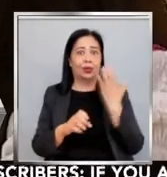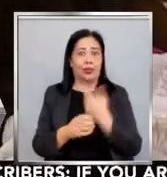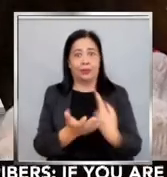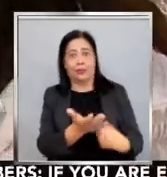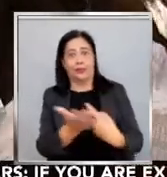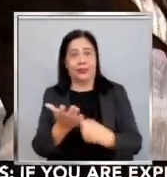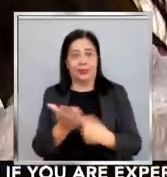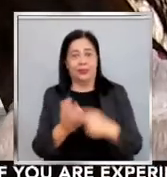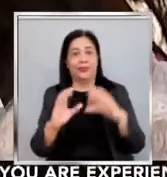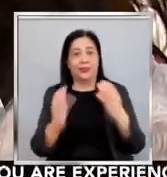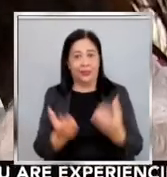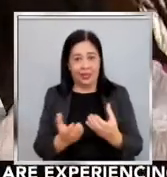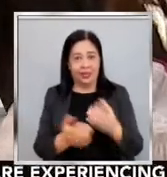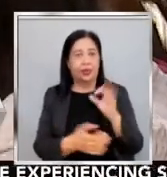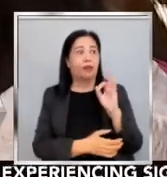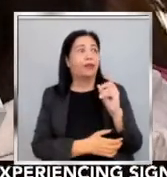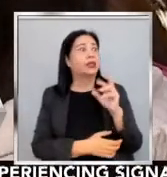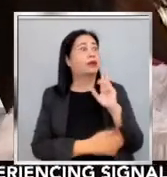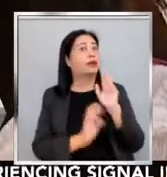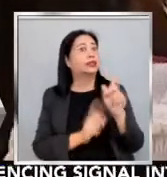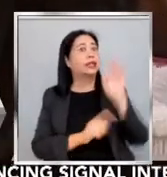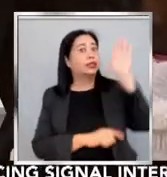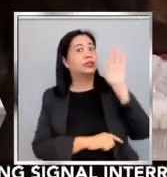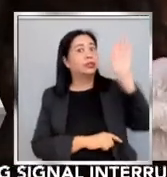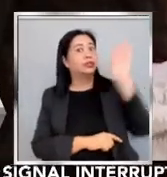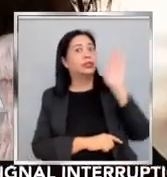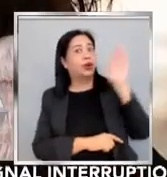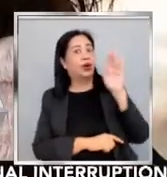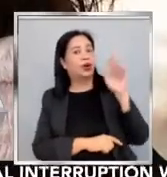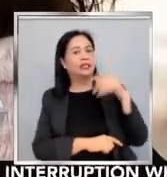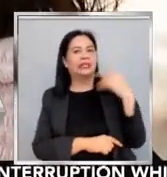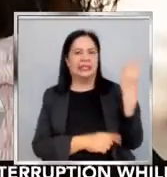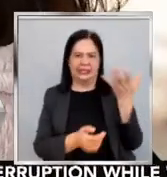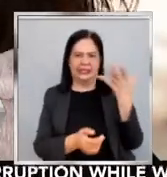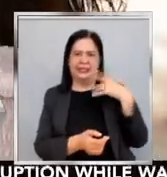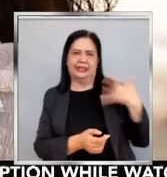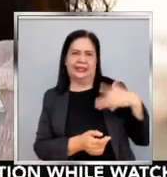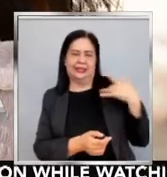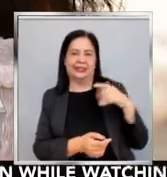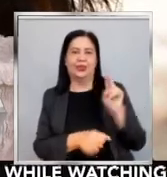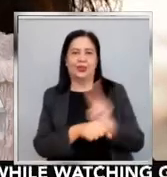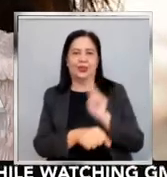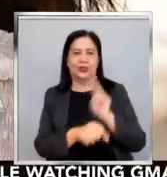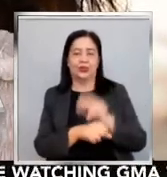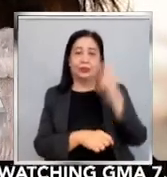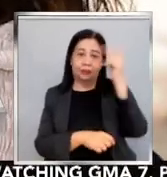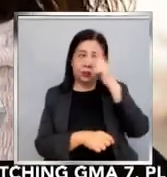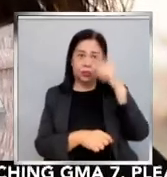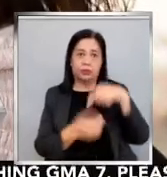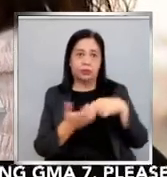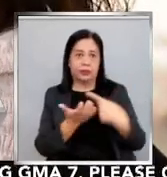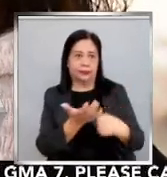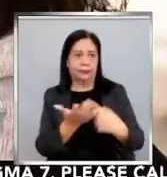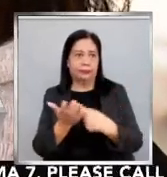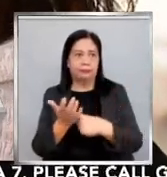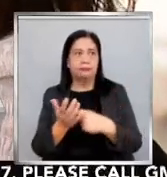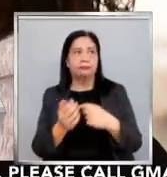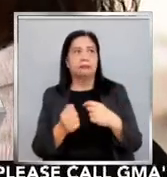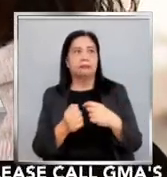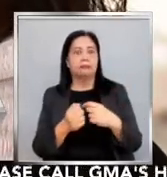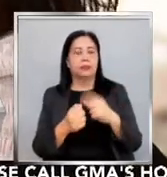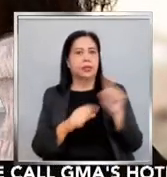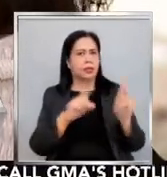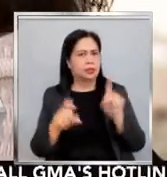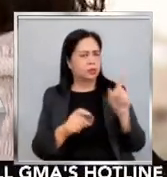o for the recitation, for the aesthetics din nila ginagamit. Isa sa mga philosophy kasi pinag-usapan namin. At tinanong ko, what do you mean